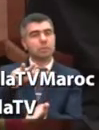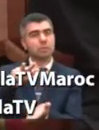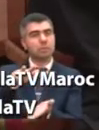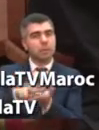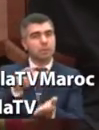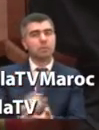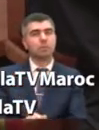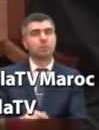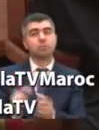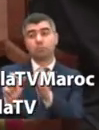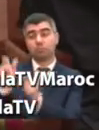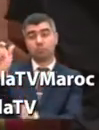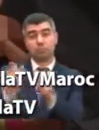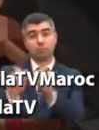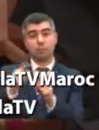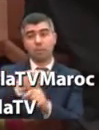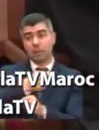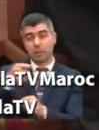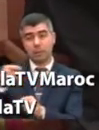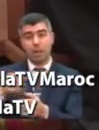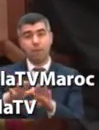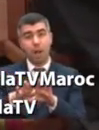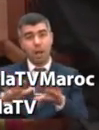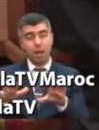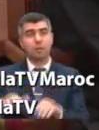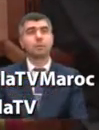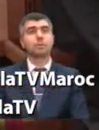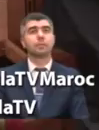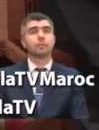ديال الوضعية القانونية الناس اللي تعطوهم هذه الأراضي